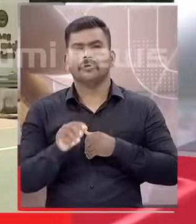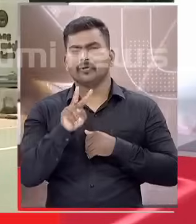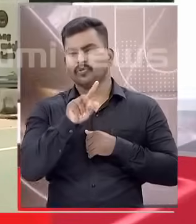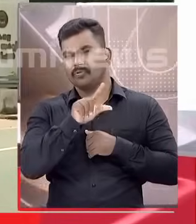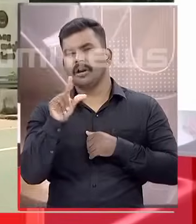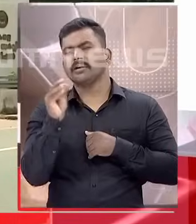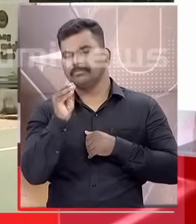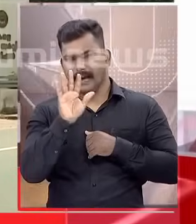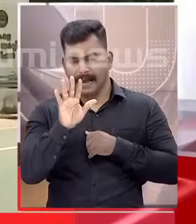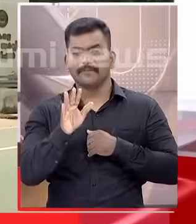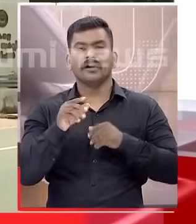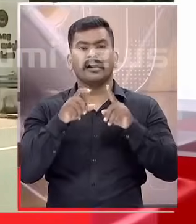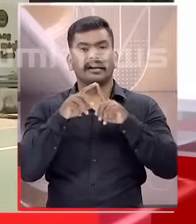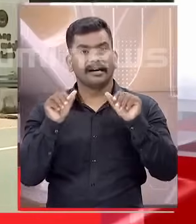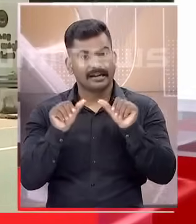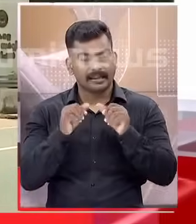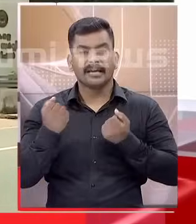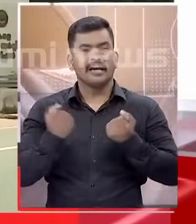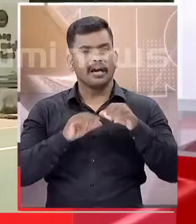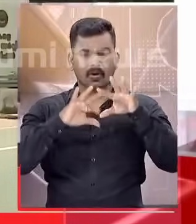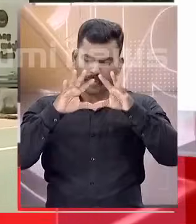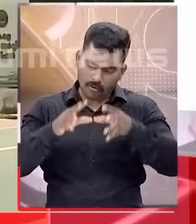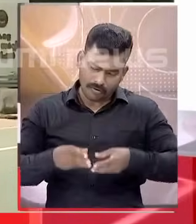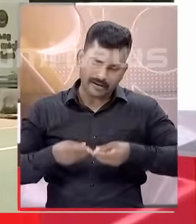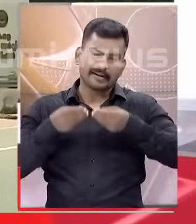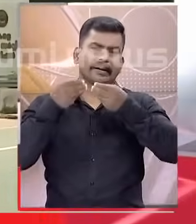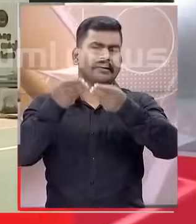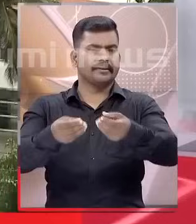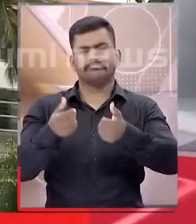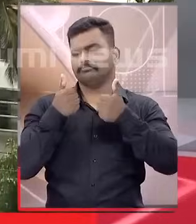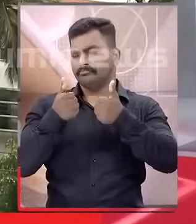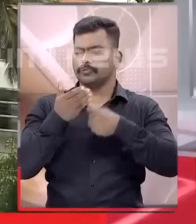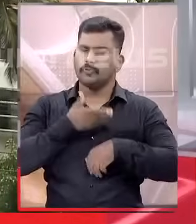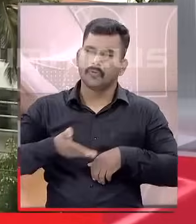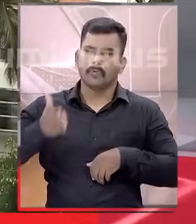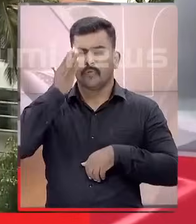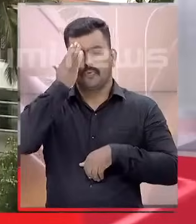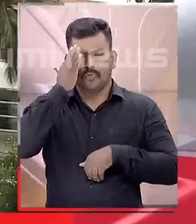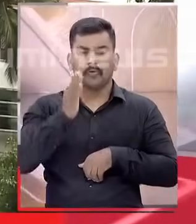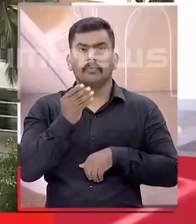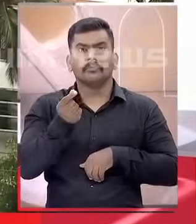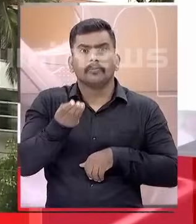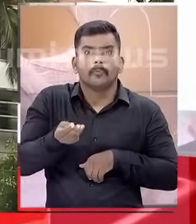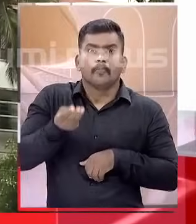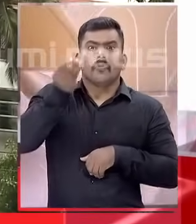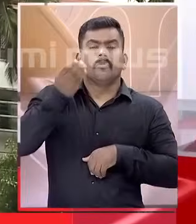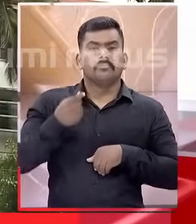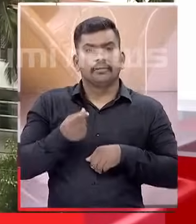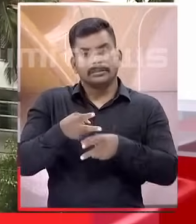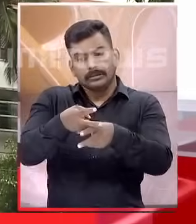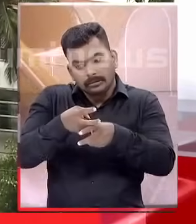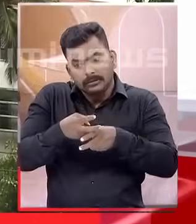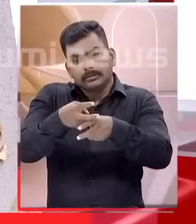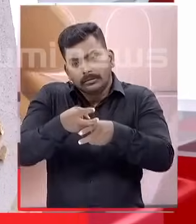അടിസ്ഥാന ശമ്പളം മൊത്തത്തിൽ അവരുടെ കയ്യിൽ കിട്ടുന്നതിനെ കുറിച്ചൊക്കെ നമ്മൾ അറിഞ്ഞു കഴിഞ്ഞു, വാർത്തകളിലൂടെ തന്നെ നമ്മൾ അറിഞ്ഞു കഴിഞ്ഞു. അപ്പൊ അതുകൊണ്ട് പക്ഷെ മറ്റൊരു കാര്യം പറയാം, ഇന്ത്യയിലെ